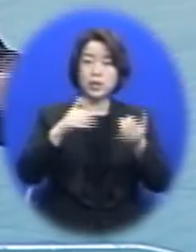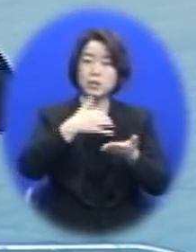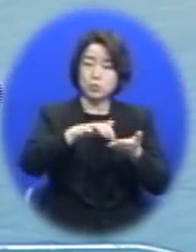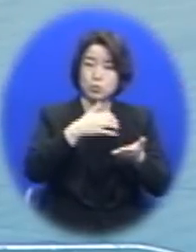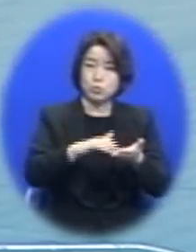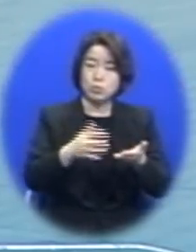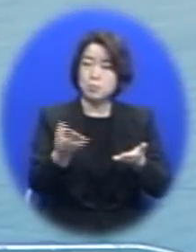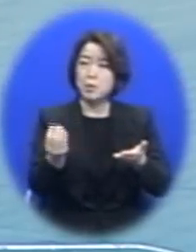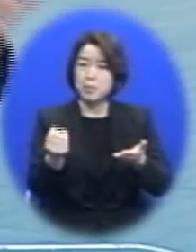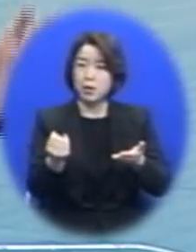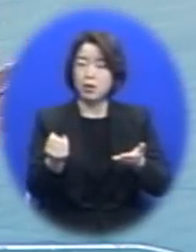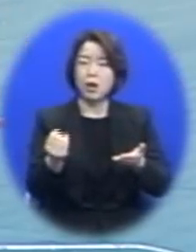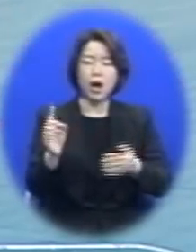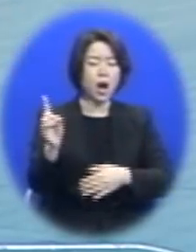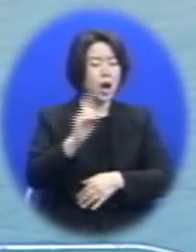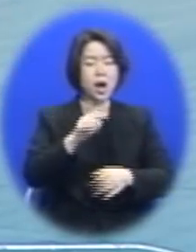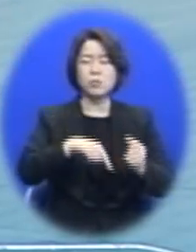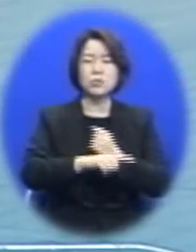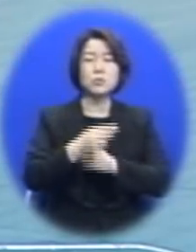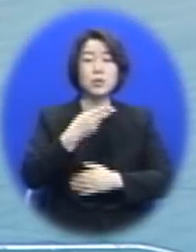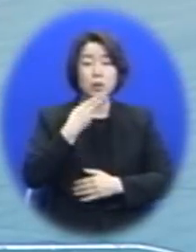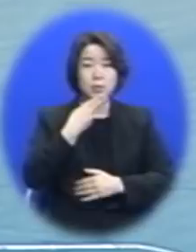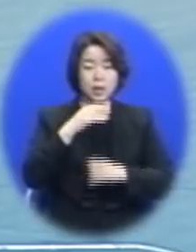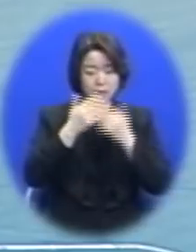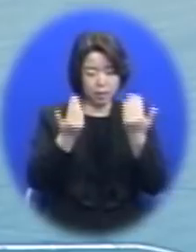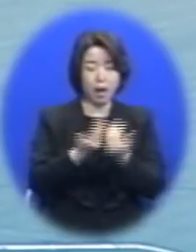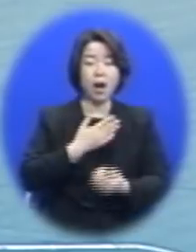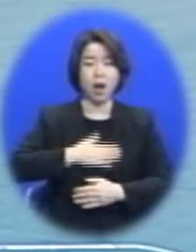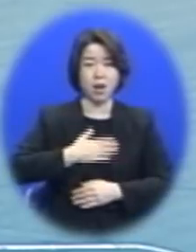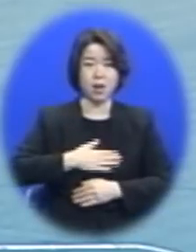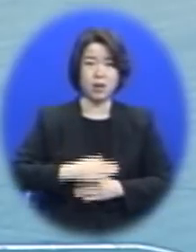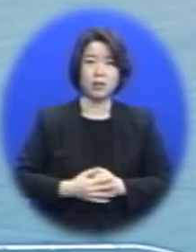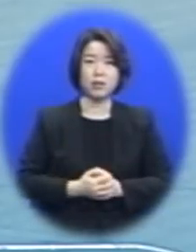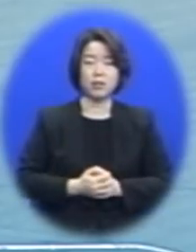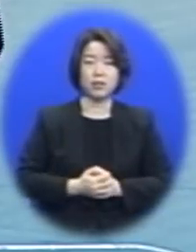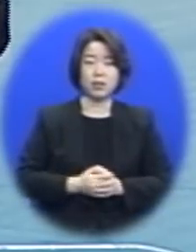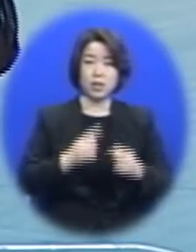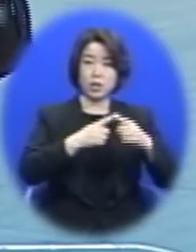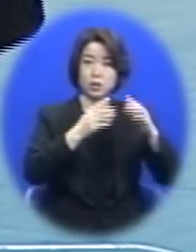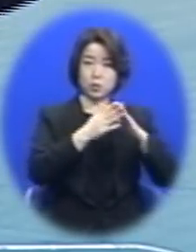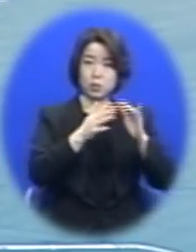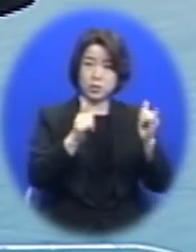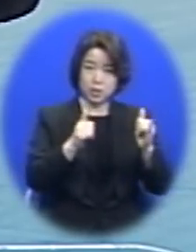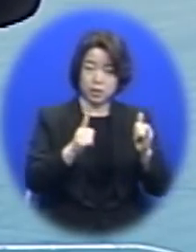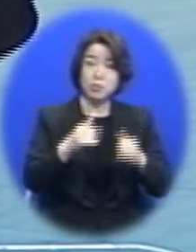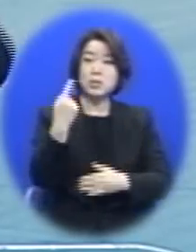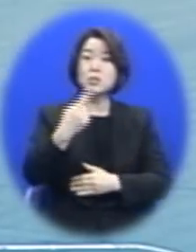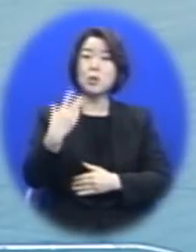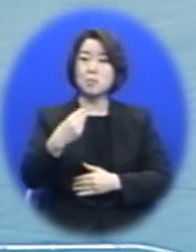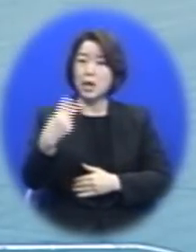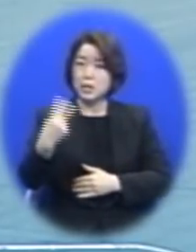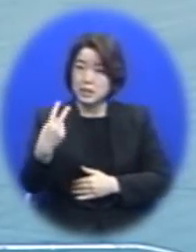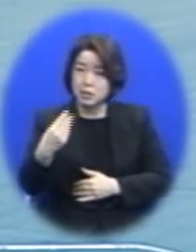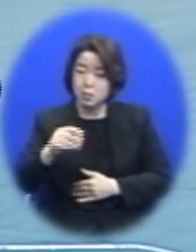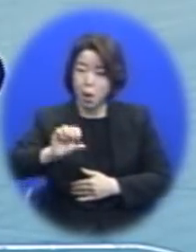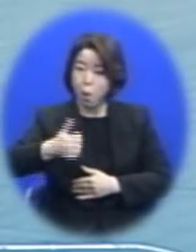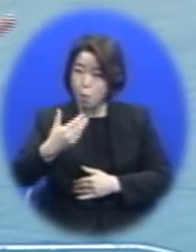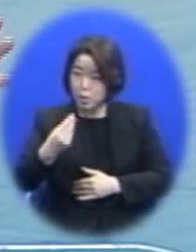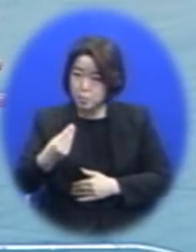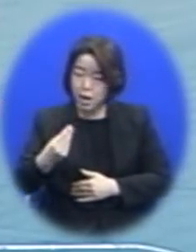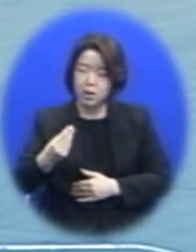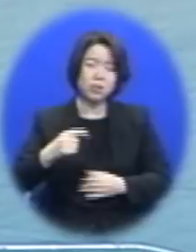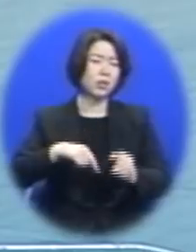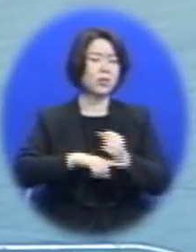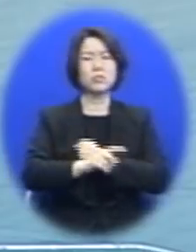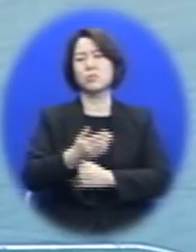명이냐 이제는 아무 의미가 없다는 거다 알 때가 되었습니다 교인이 뭐 천만이 나 2천만 이냐 500만 이냐 이건